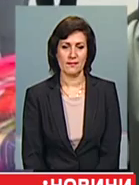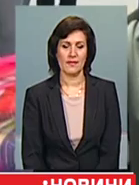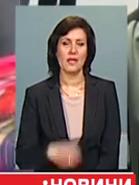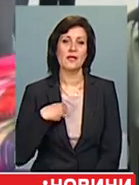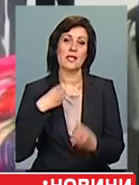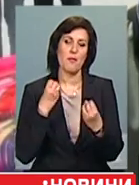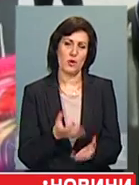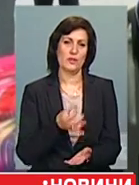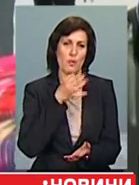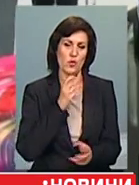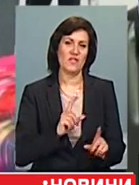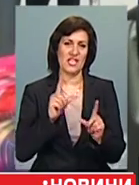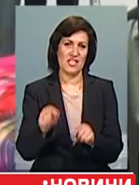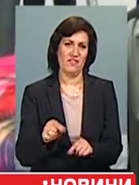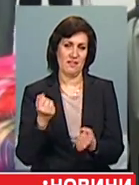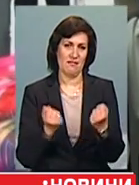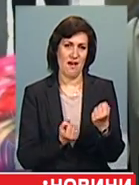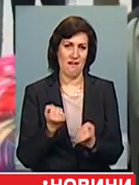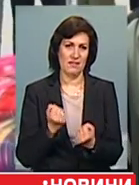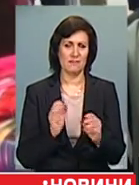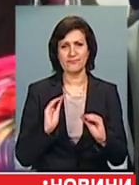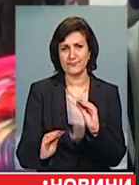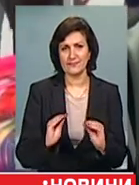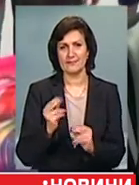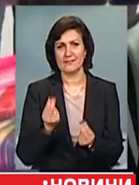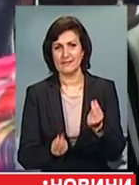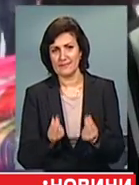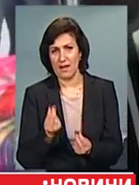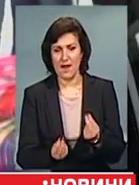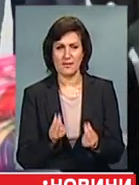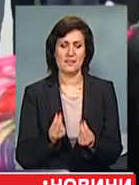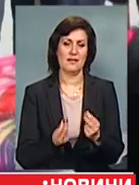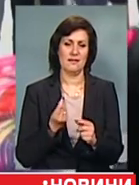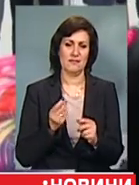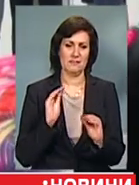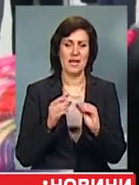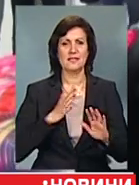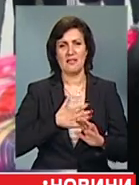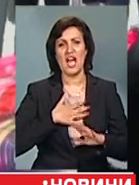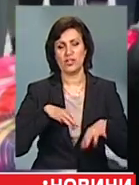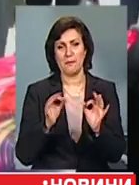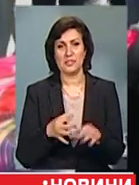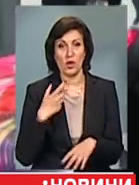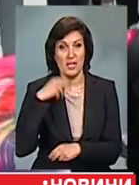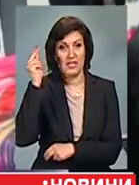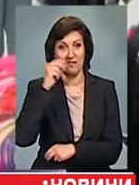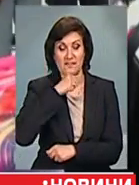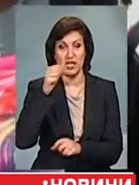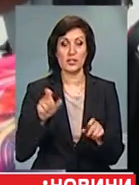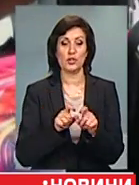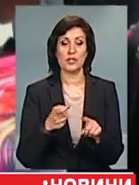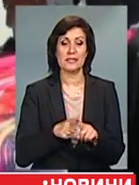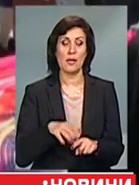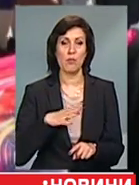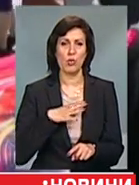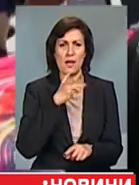Нам просто подобається їздити на них, налаштовувати їх, гратися з гідравлікою. Це наче мистецтво. Коли я навчався в старшій школі, це